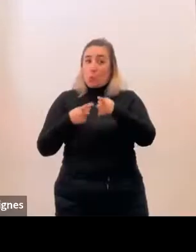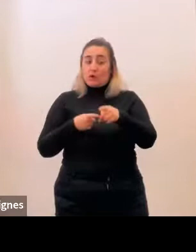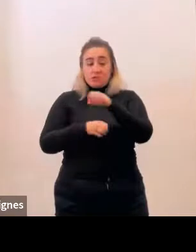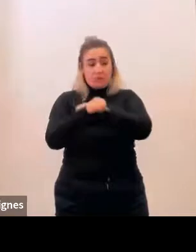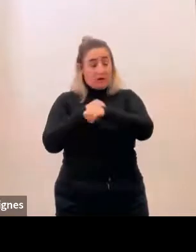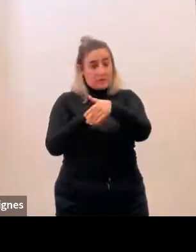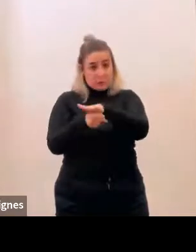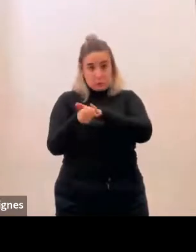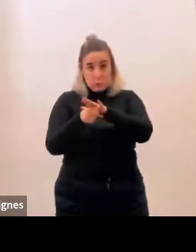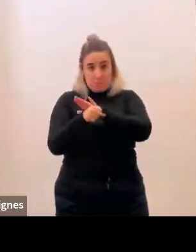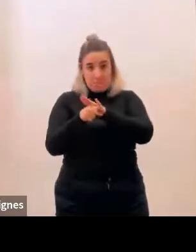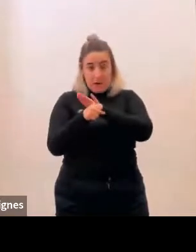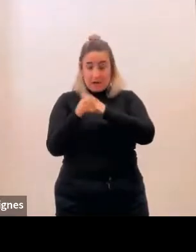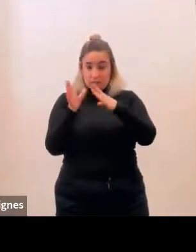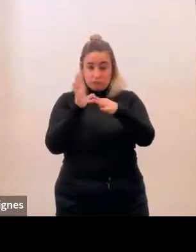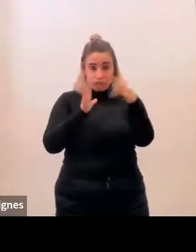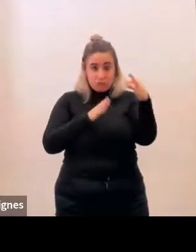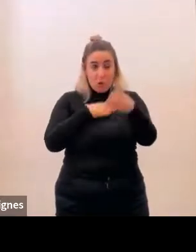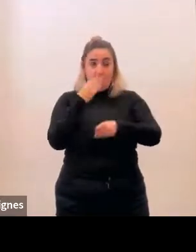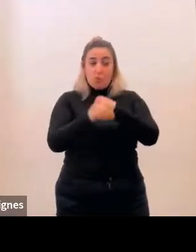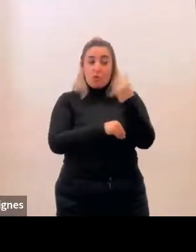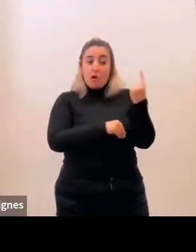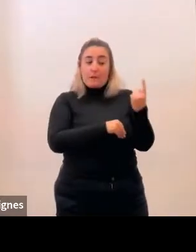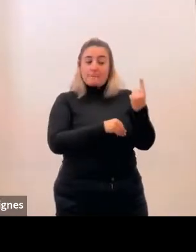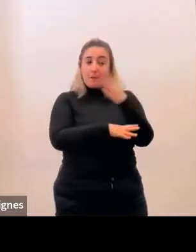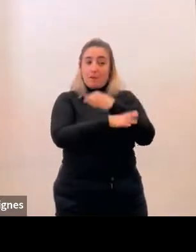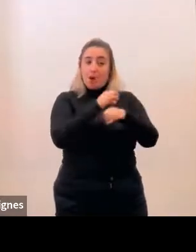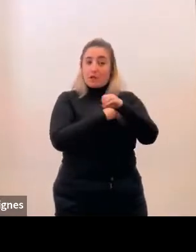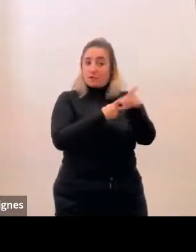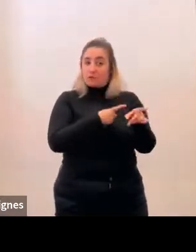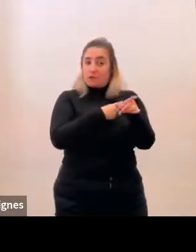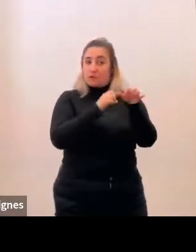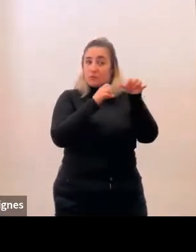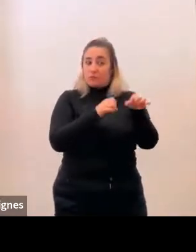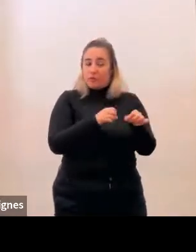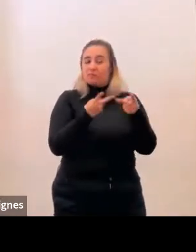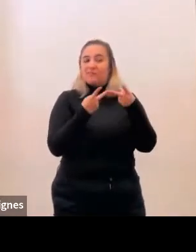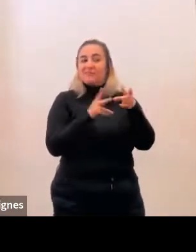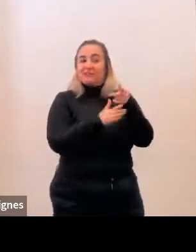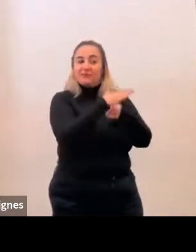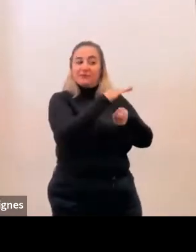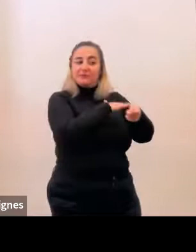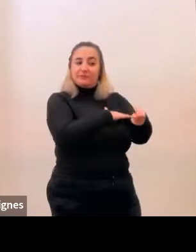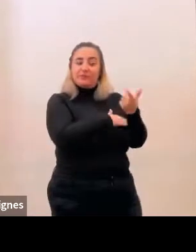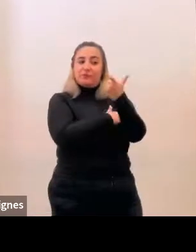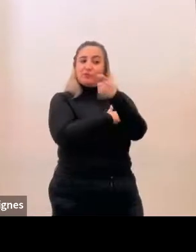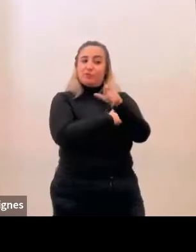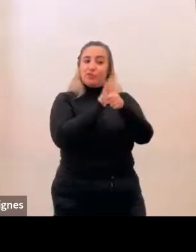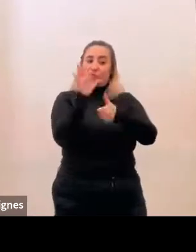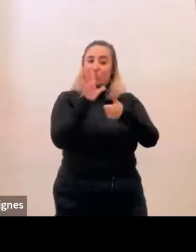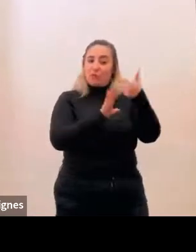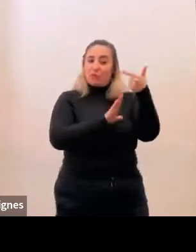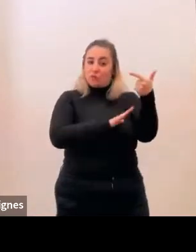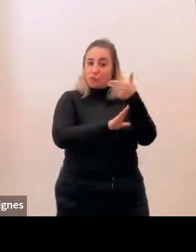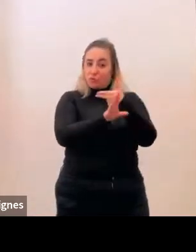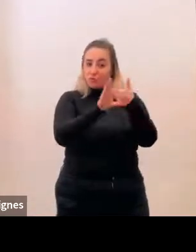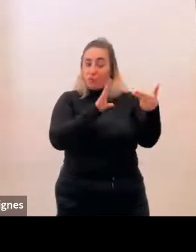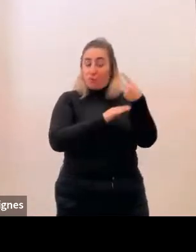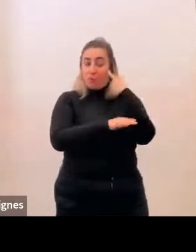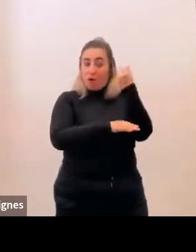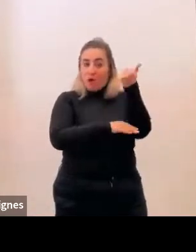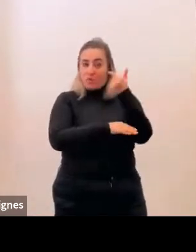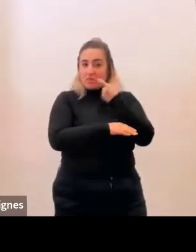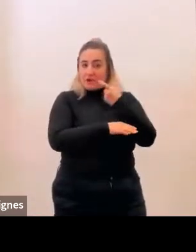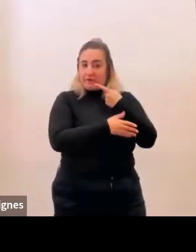soit organiser elles-mêmes un séjour pour lequel la ville verse une subvention de 262 euros par